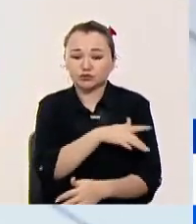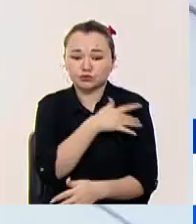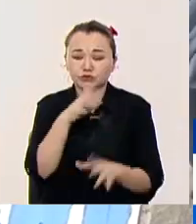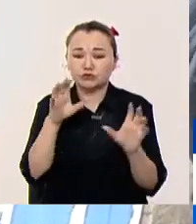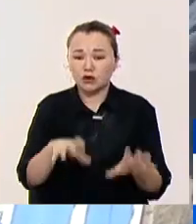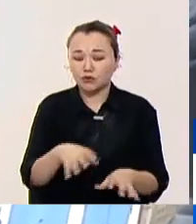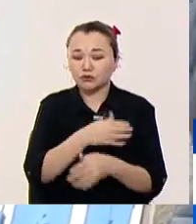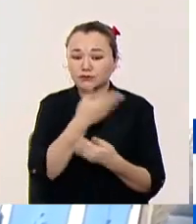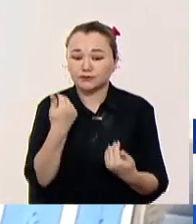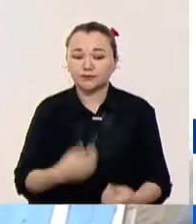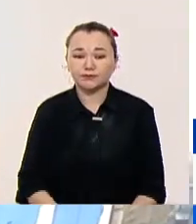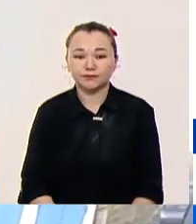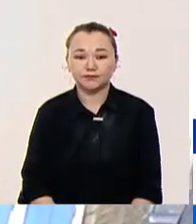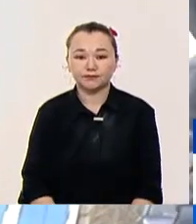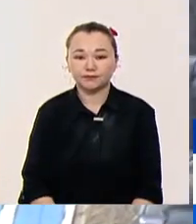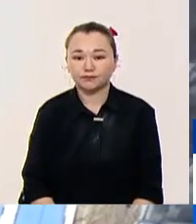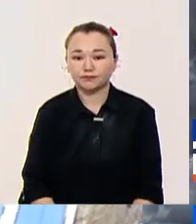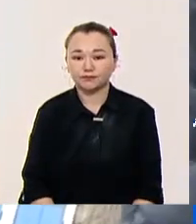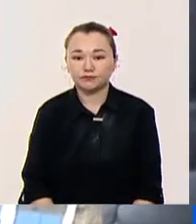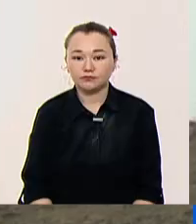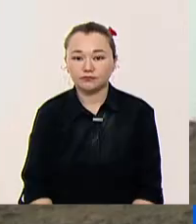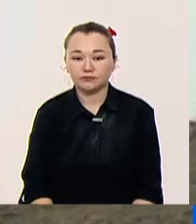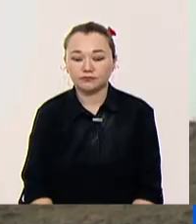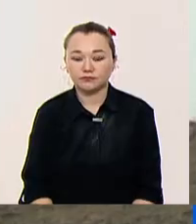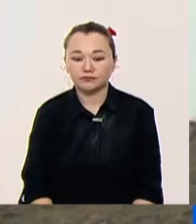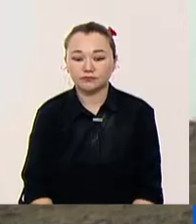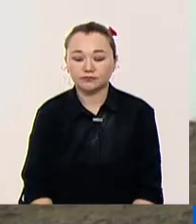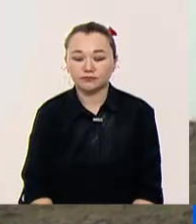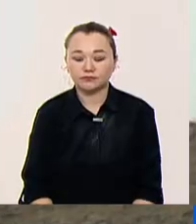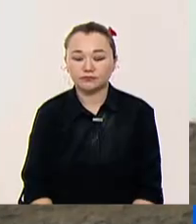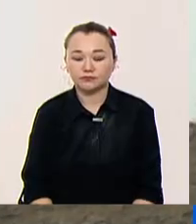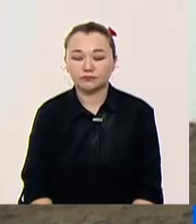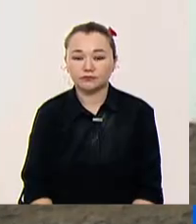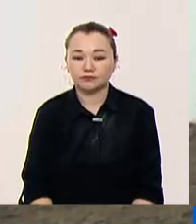законом не предусмотрены. Людмила Батюшкина, Ирина Нинашева, Информбюро, Карагандинская область.